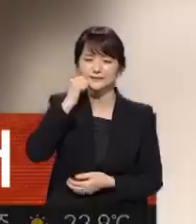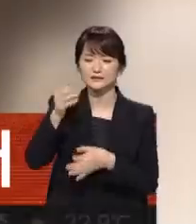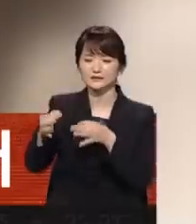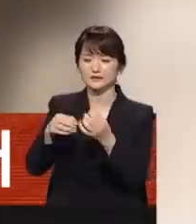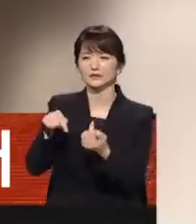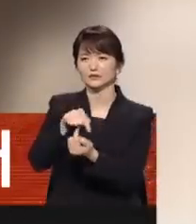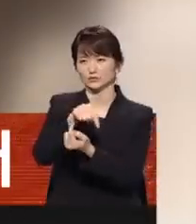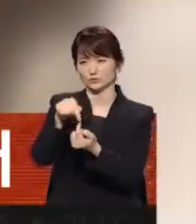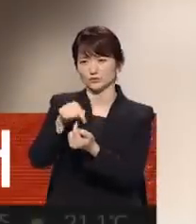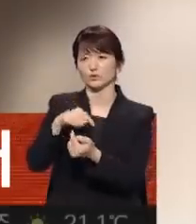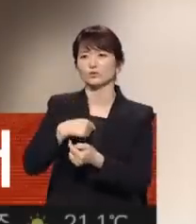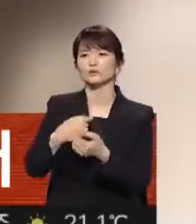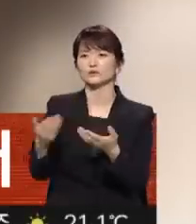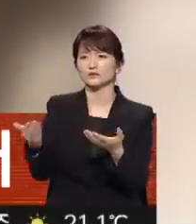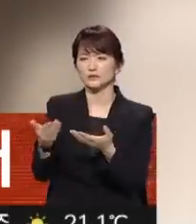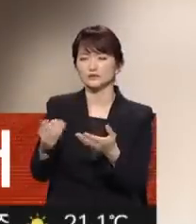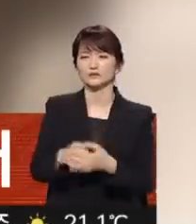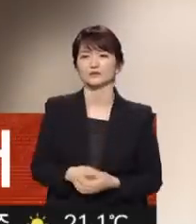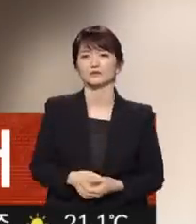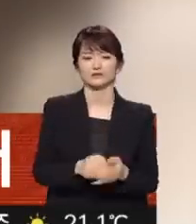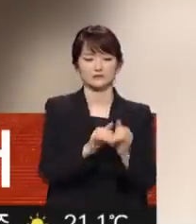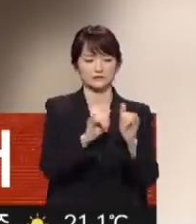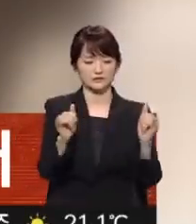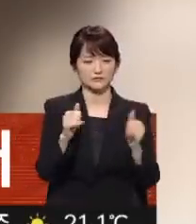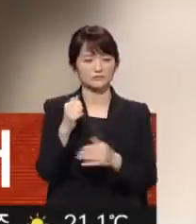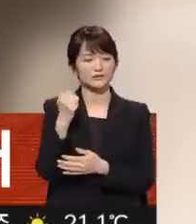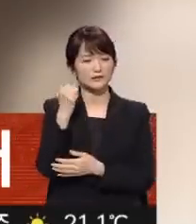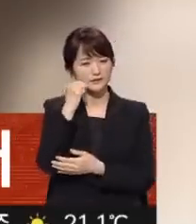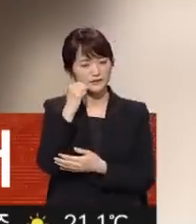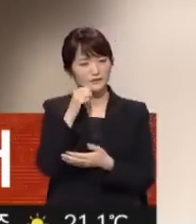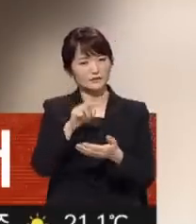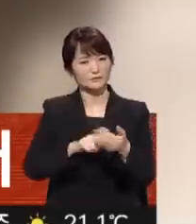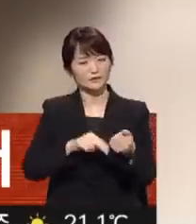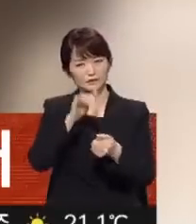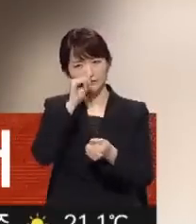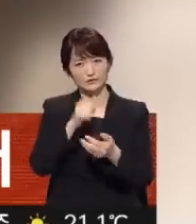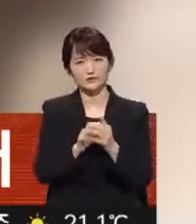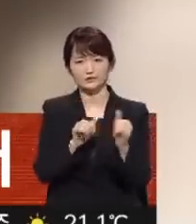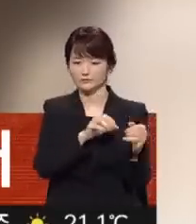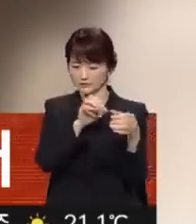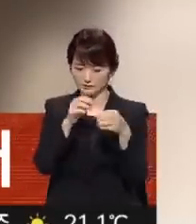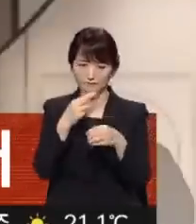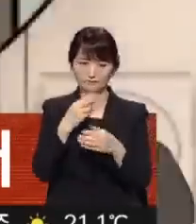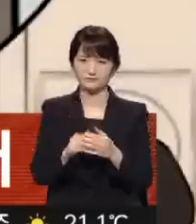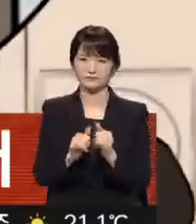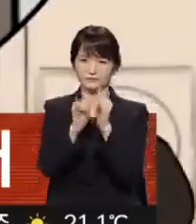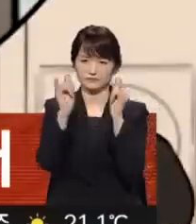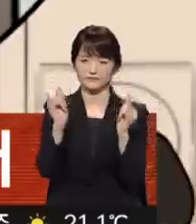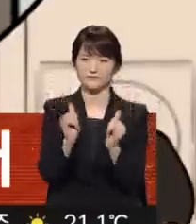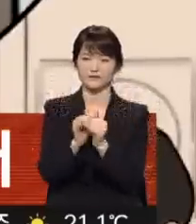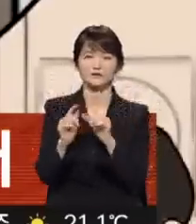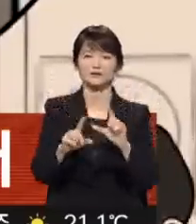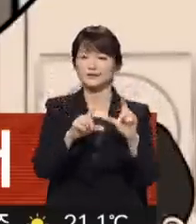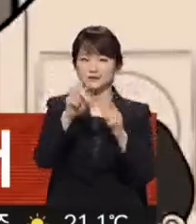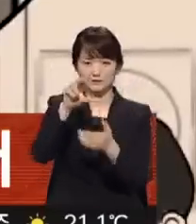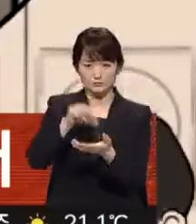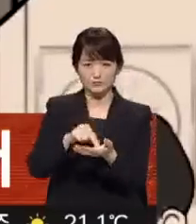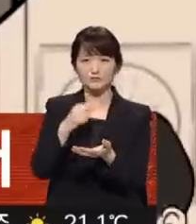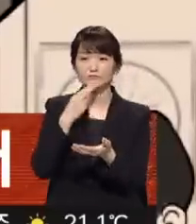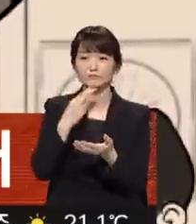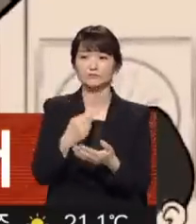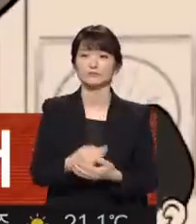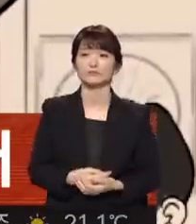없이. 그리고 사람들하고 이제 파는 것 혼자 팔고 보니까 사람들하고 대화가 많이 없었어요. 그러니까 사회생활하는데 지장은 없었다고 보는데,